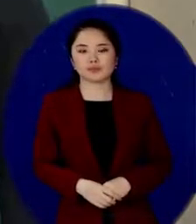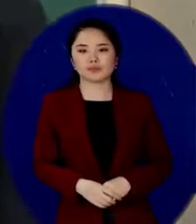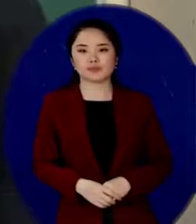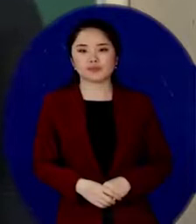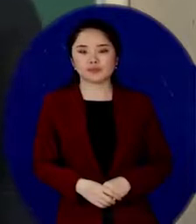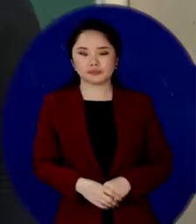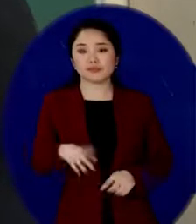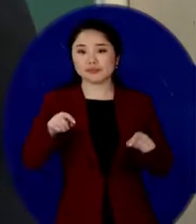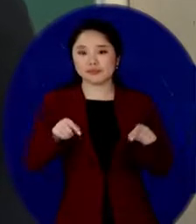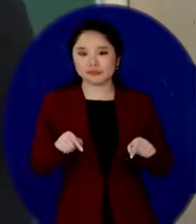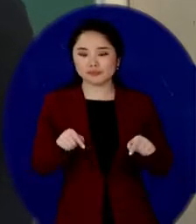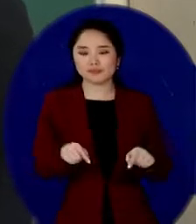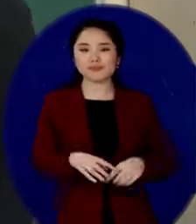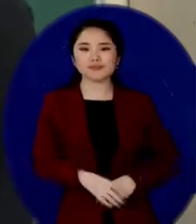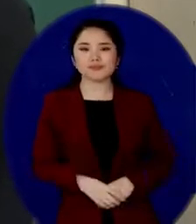Одоо